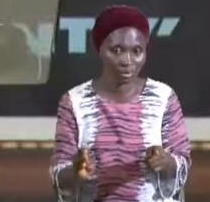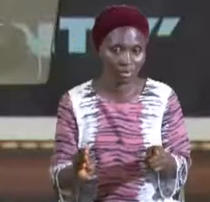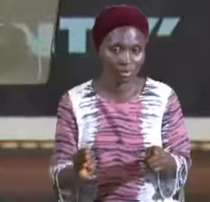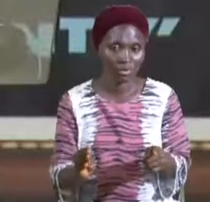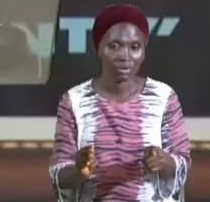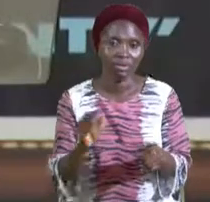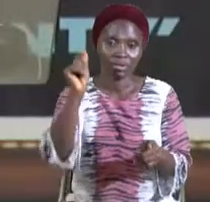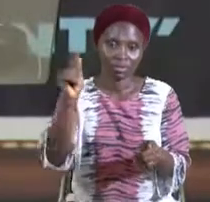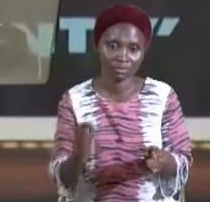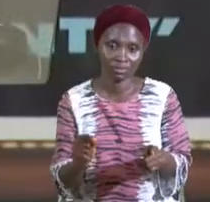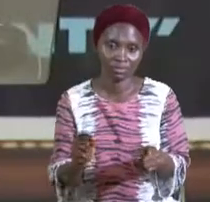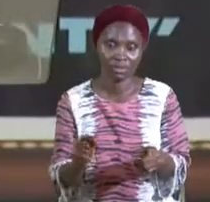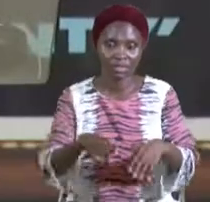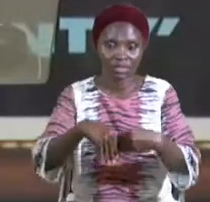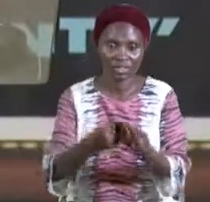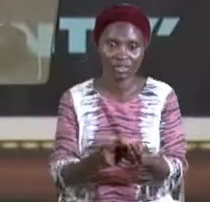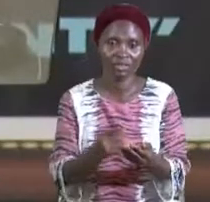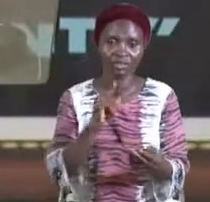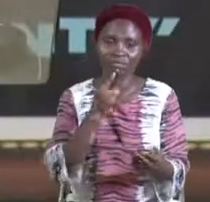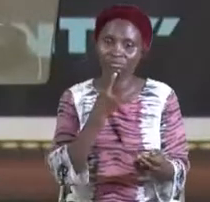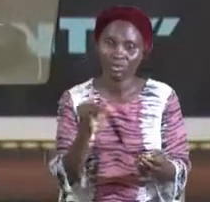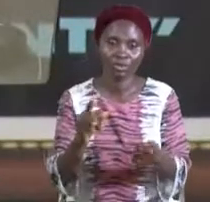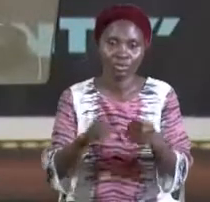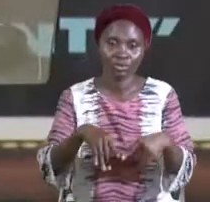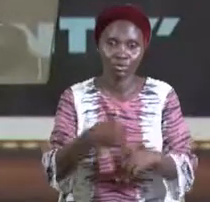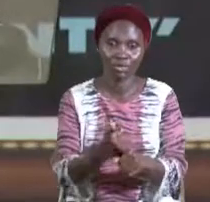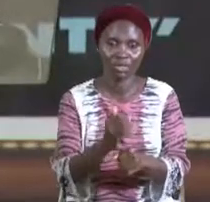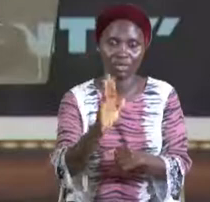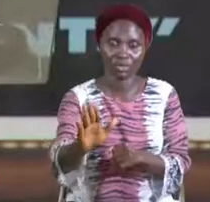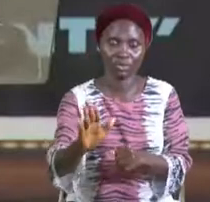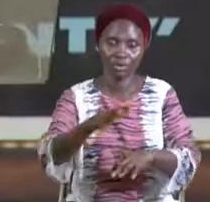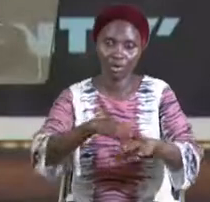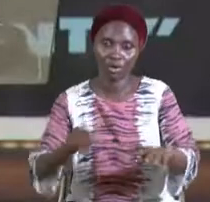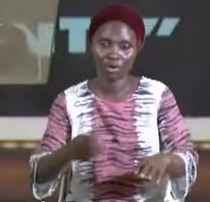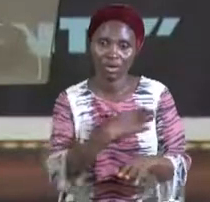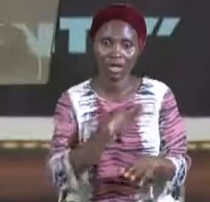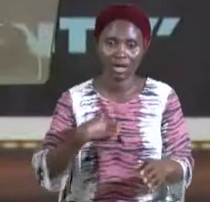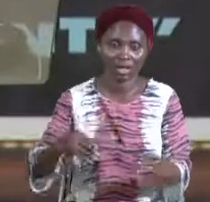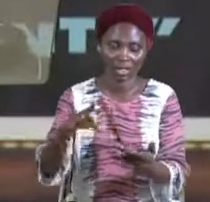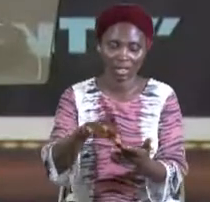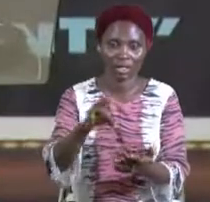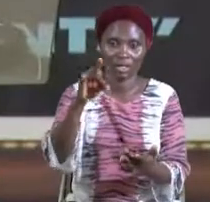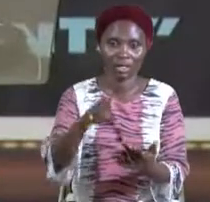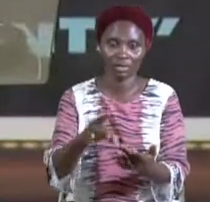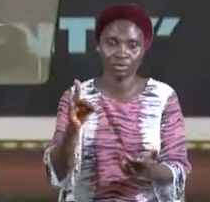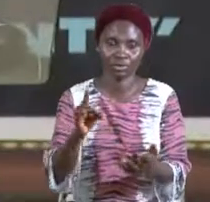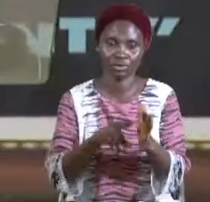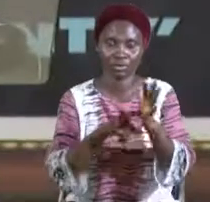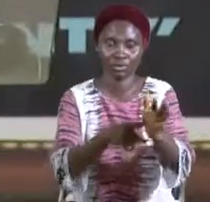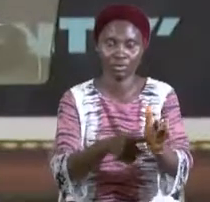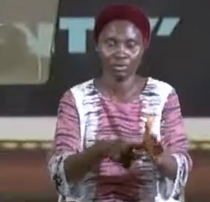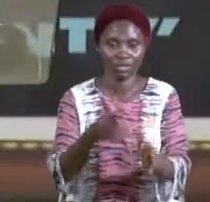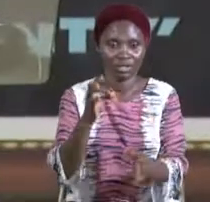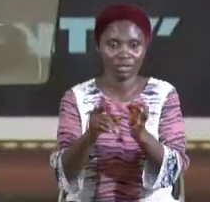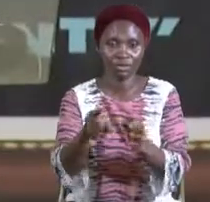appliquez-vous d'autant plus à affirmer votre vocation et votre élection. car en faisant cela, vous